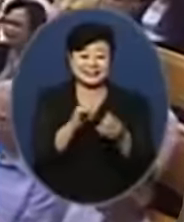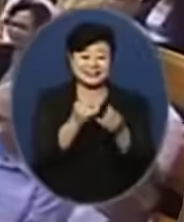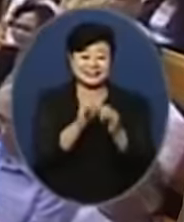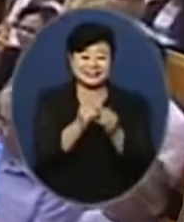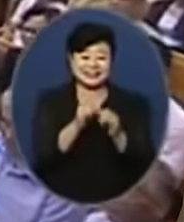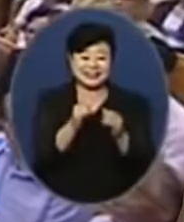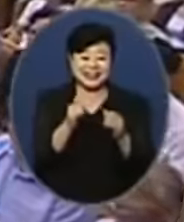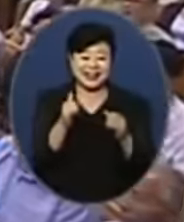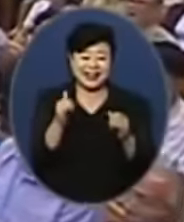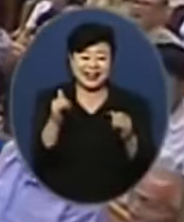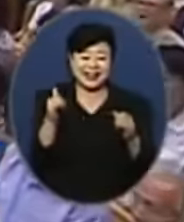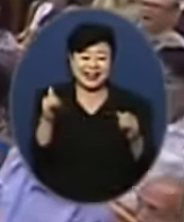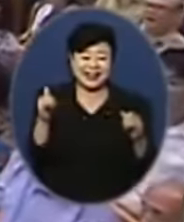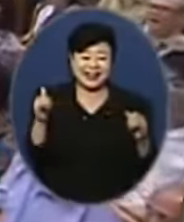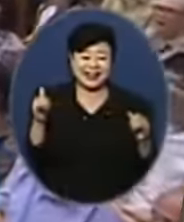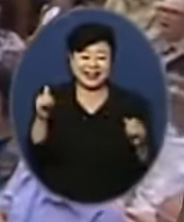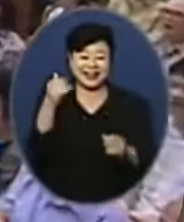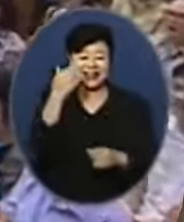사랑하는